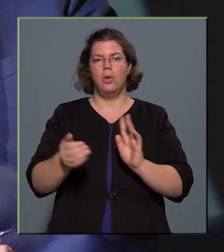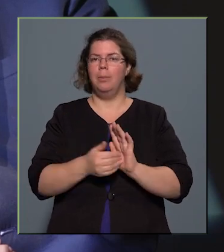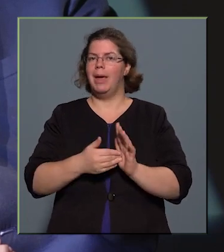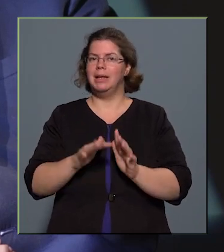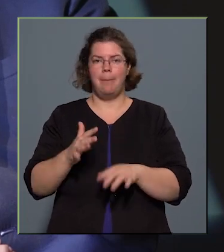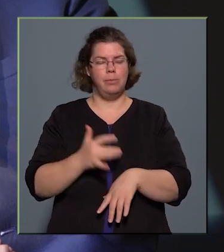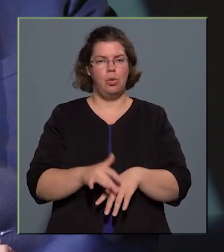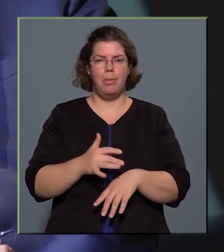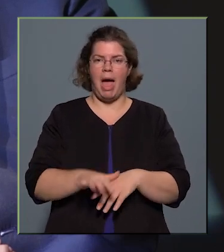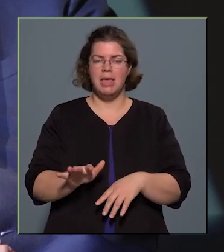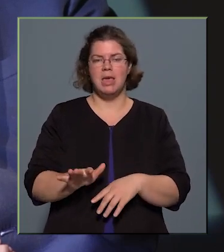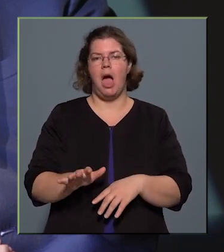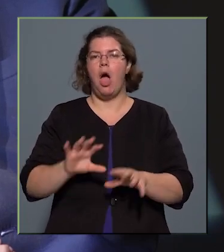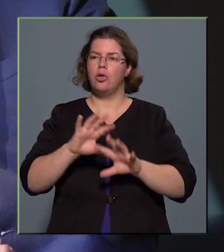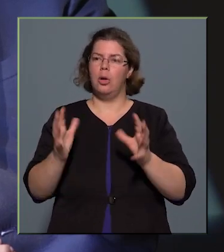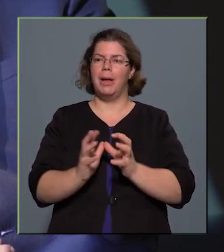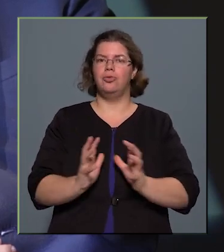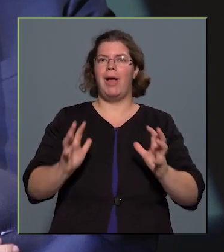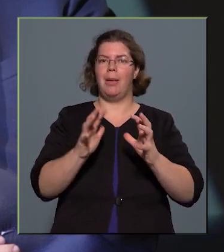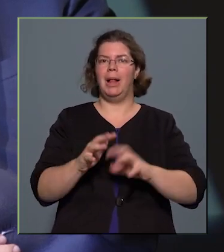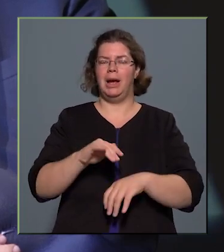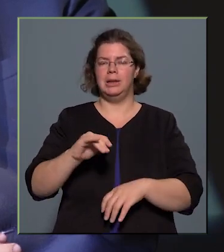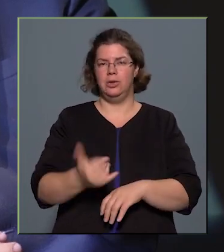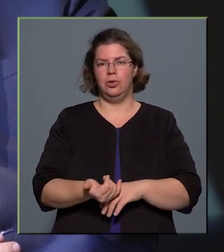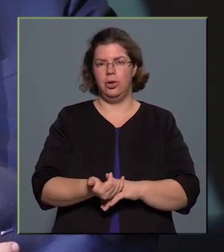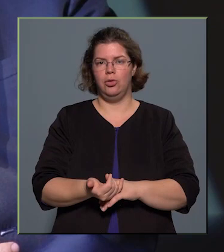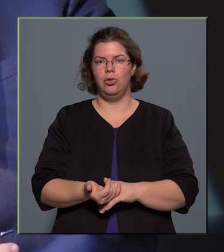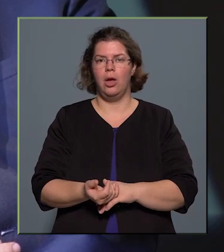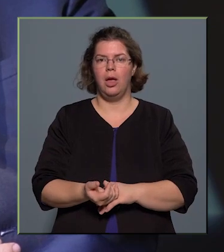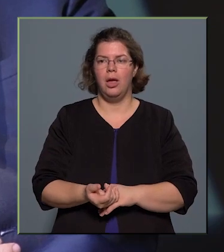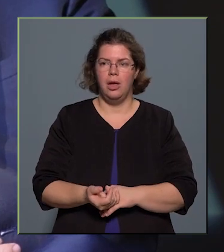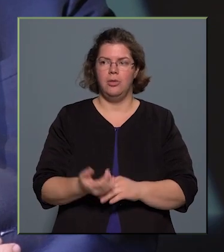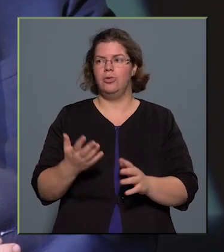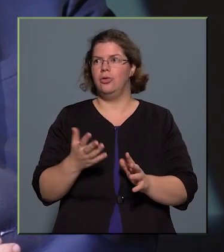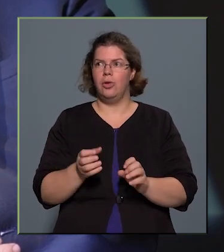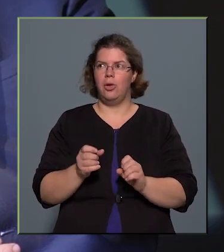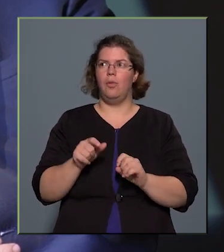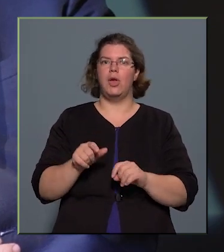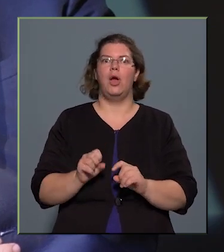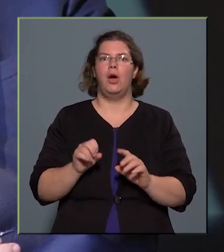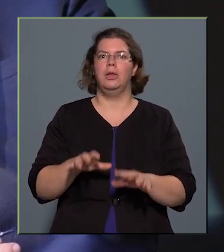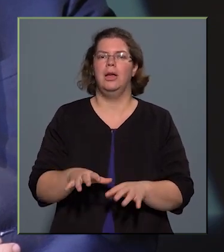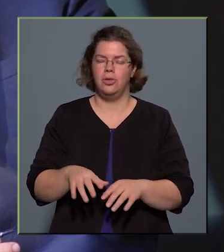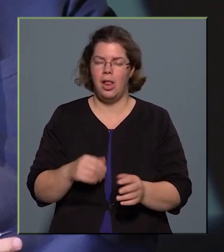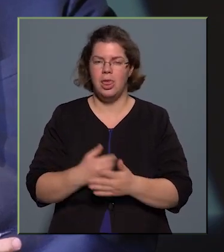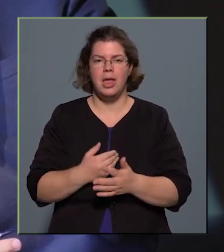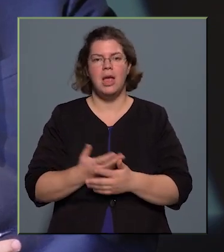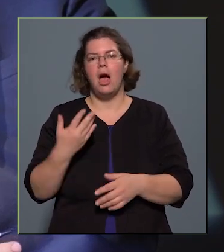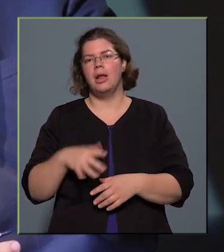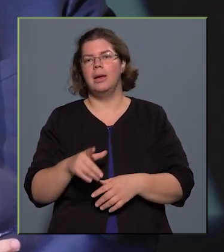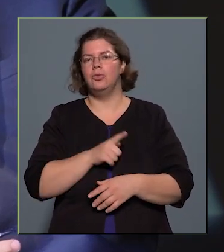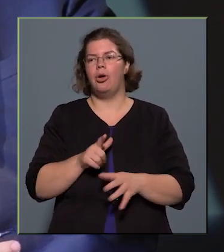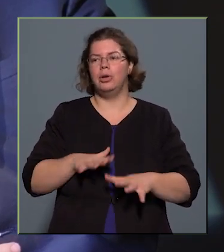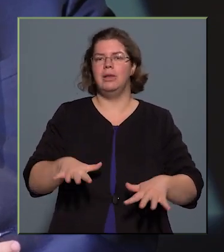próbálja a globális felmelegedést is a hatásra lenni az eszköz, hanem csak ott a